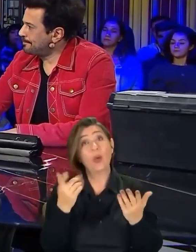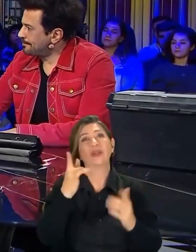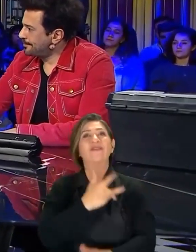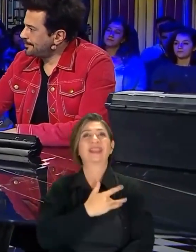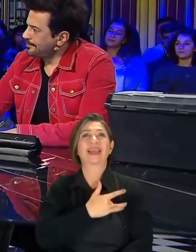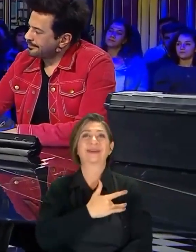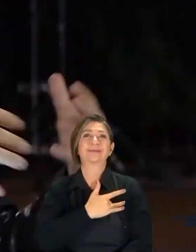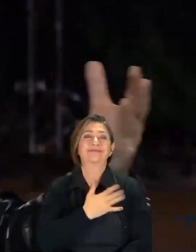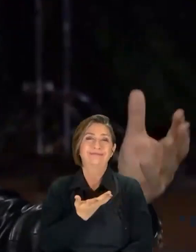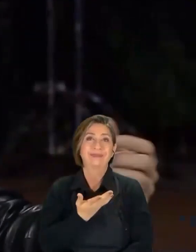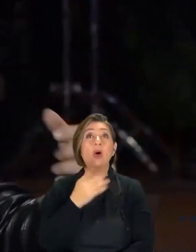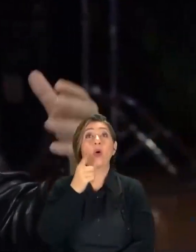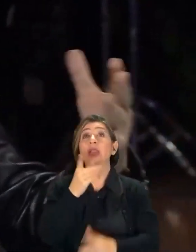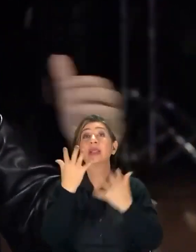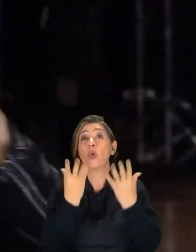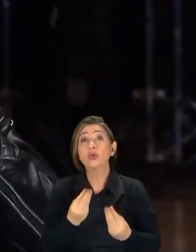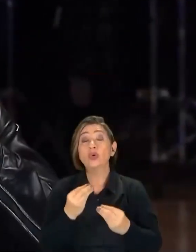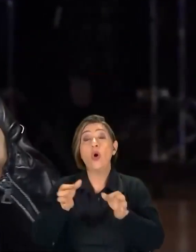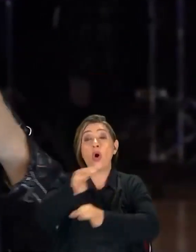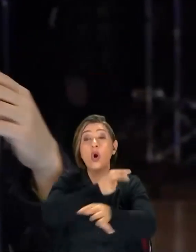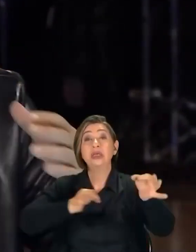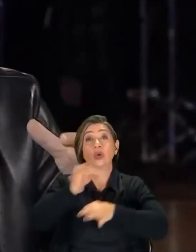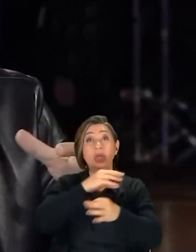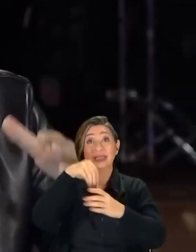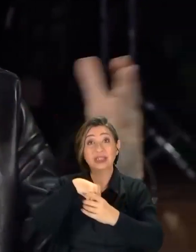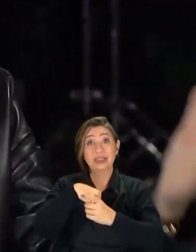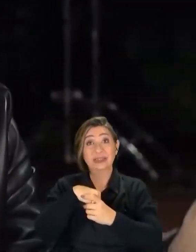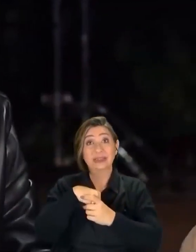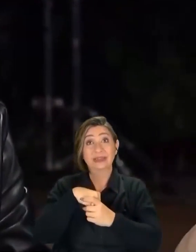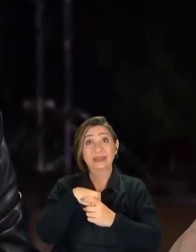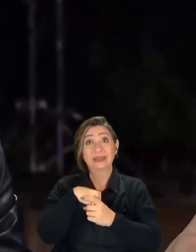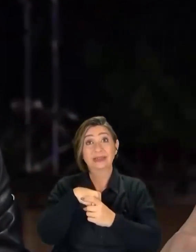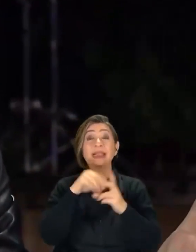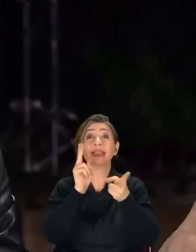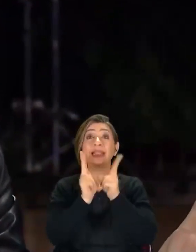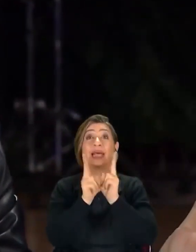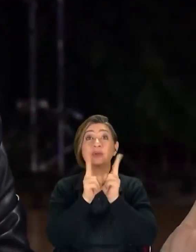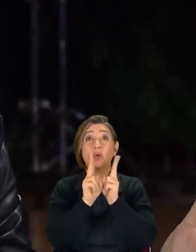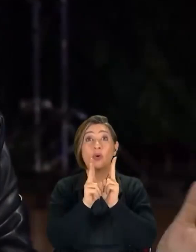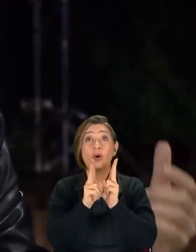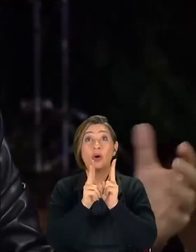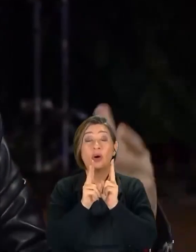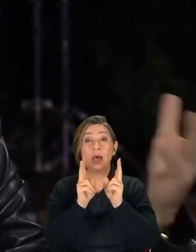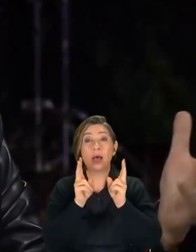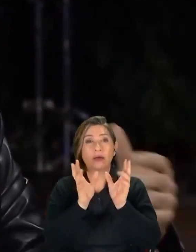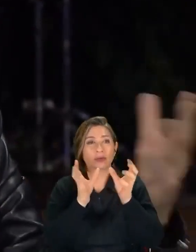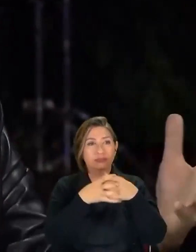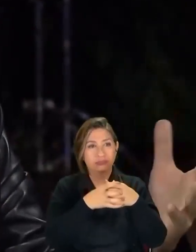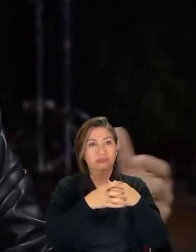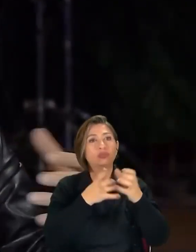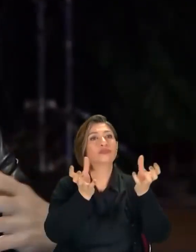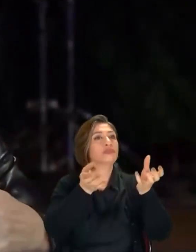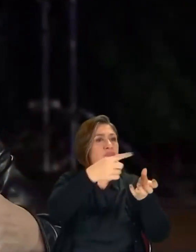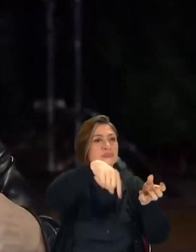fedakar şimdi ne oldu dolayısıyla organizatörler için tiyatro e kampan ileri trup